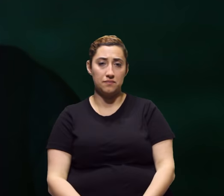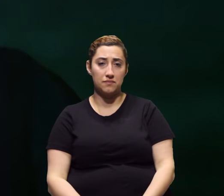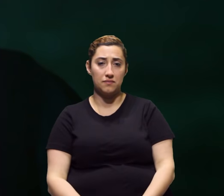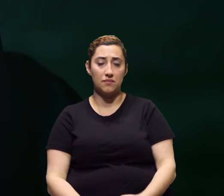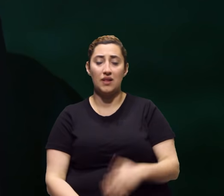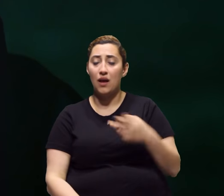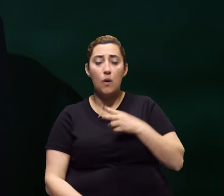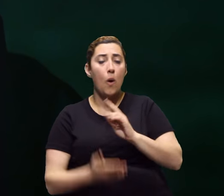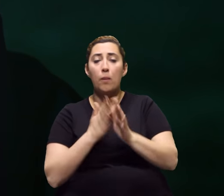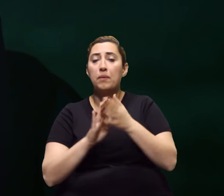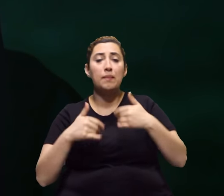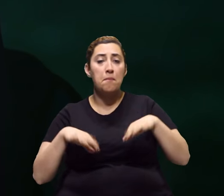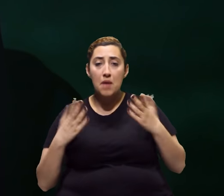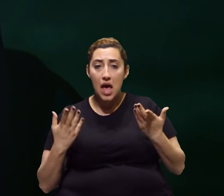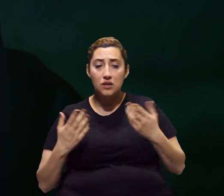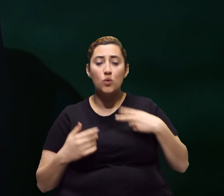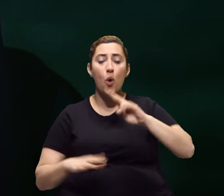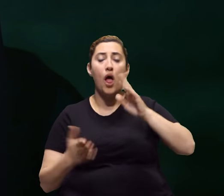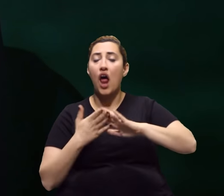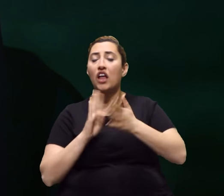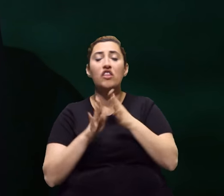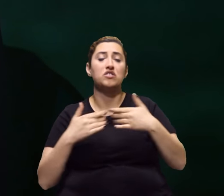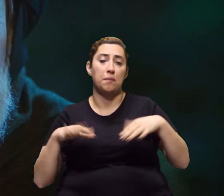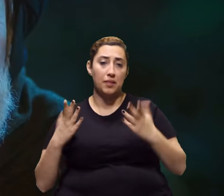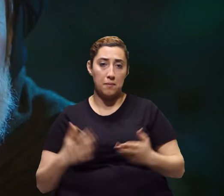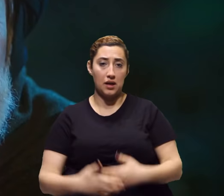Ne yol biter ne yoldaşlık.